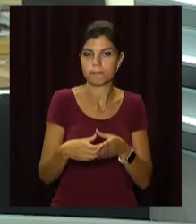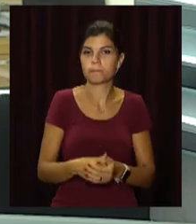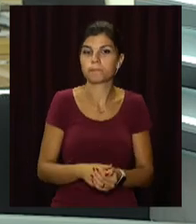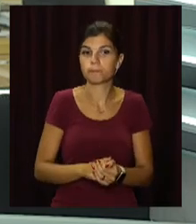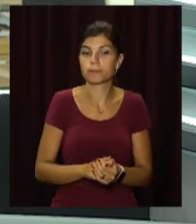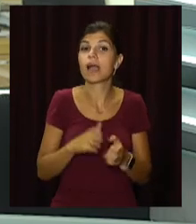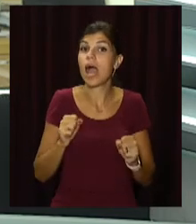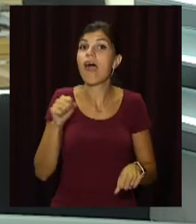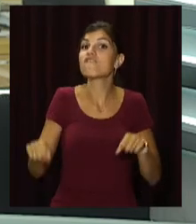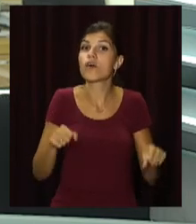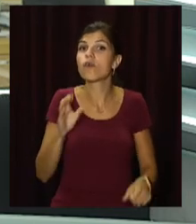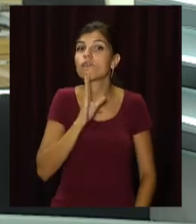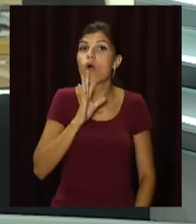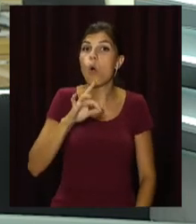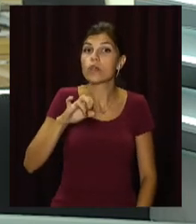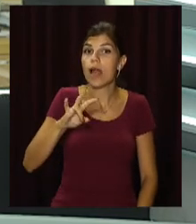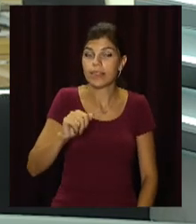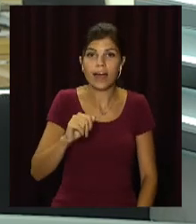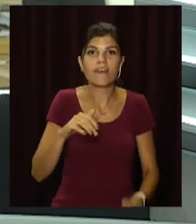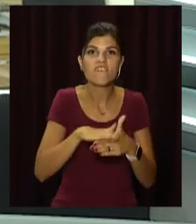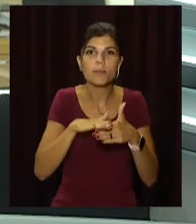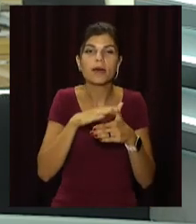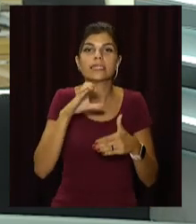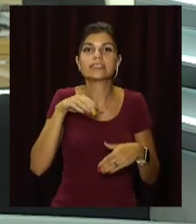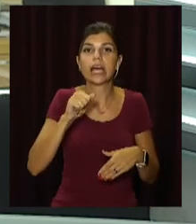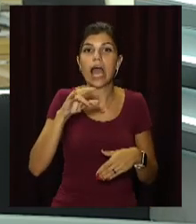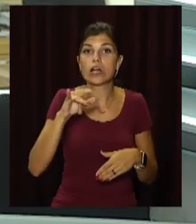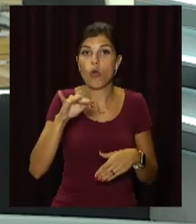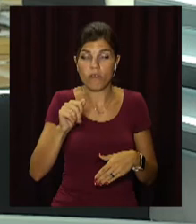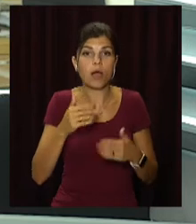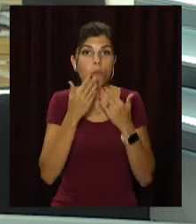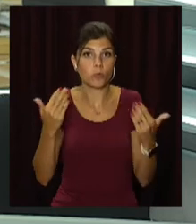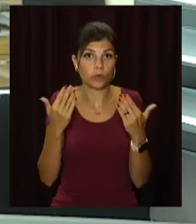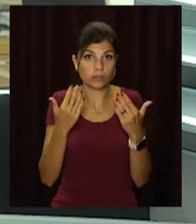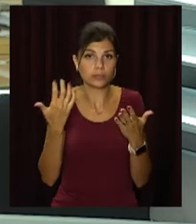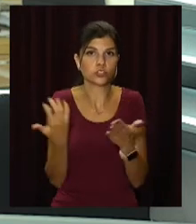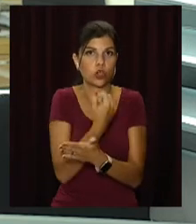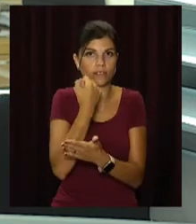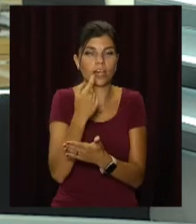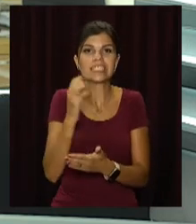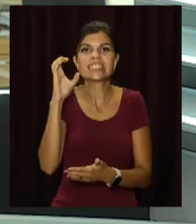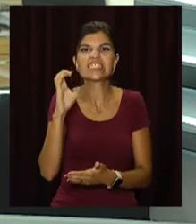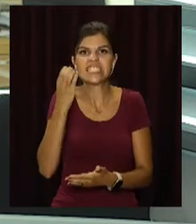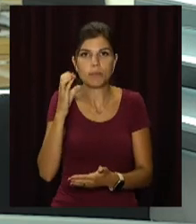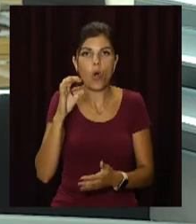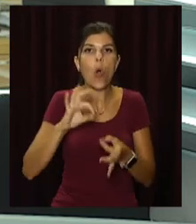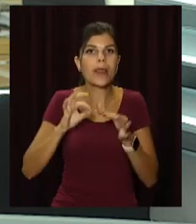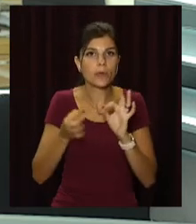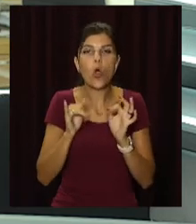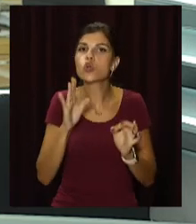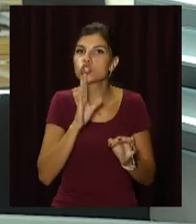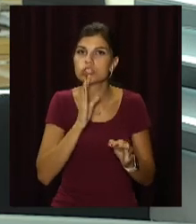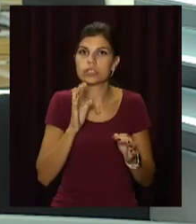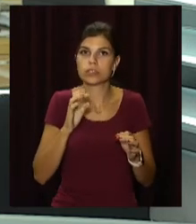А велосипедистка Олена Старікова в останній день змагань здобула для української збірної срібло Олімпіади. У